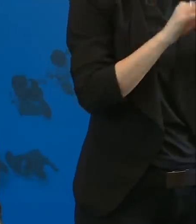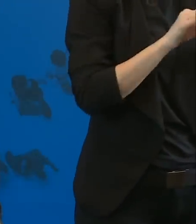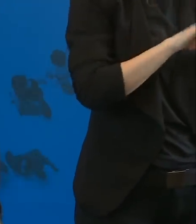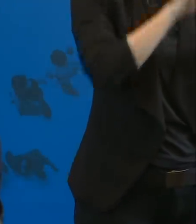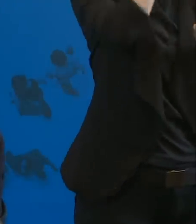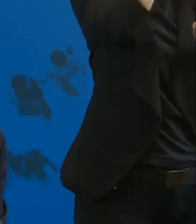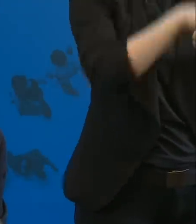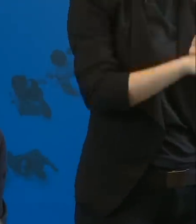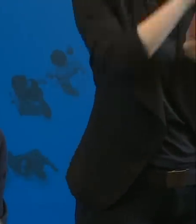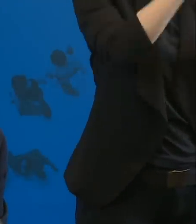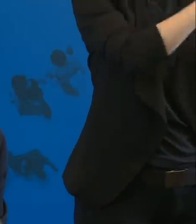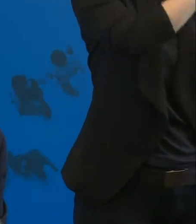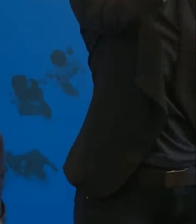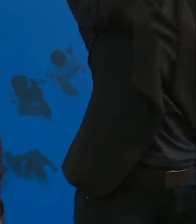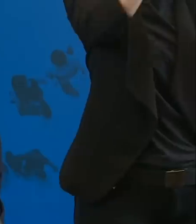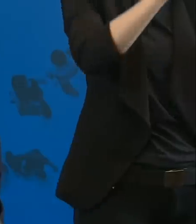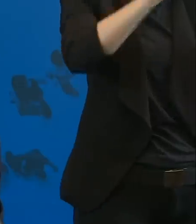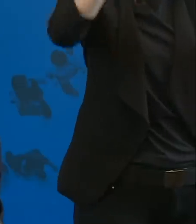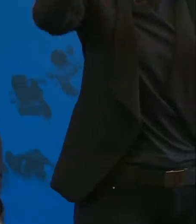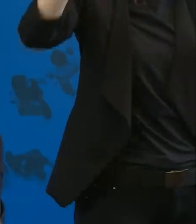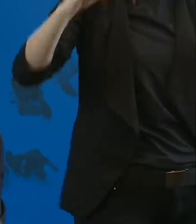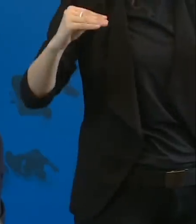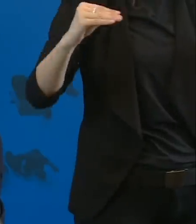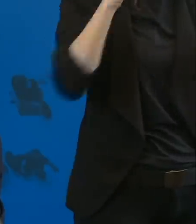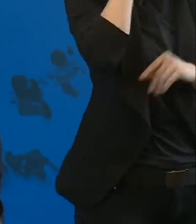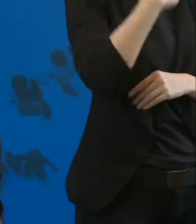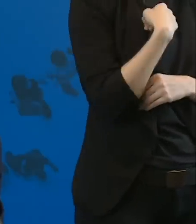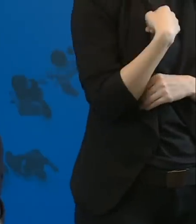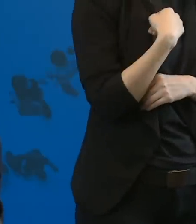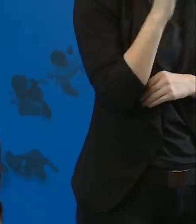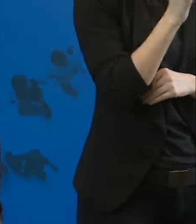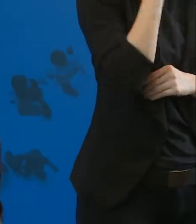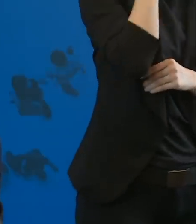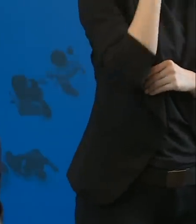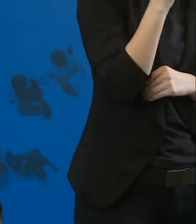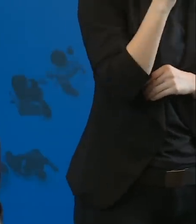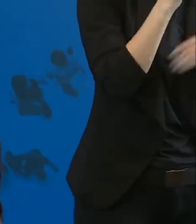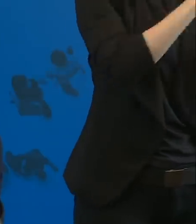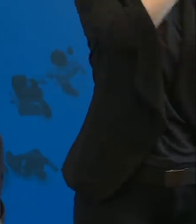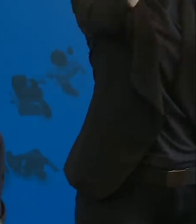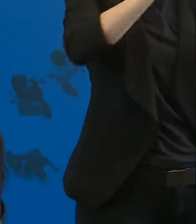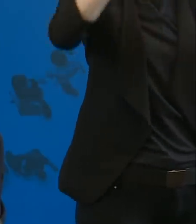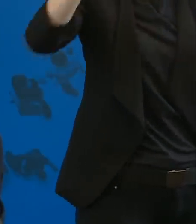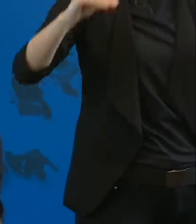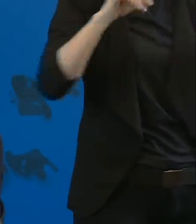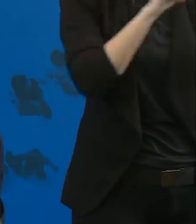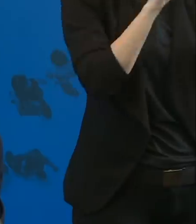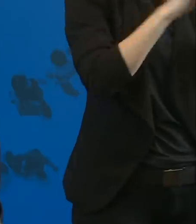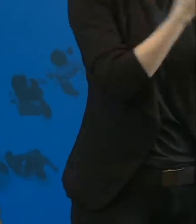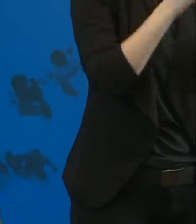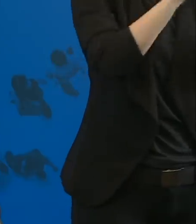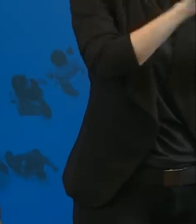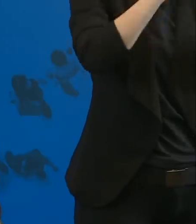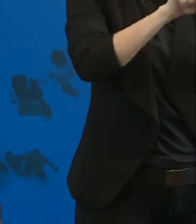sind und wann dann diese, von denen wir immer sprechen, 60-70% der Personen weltweit, der